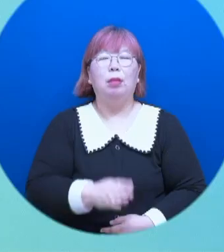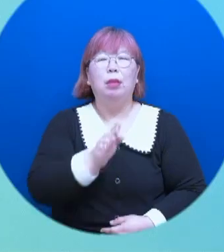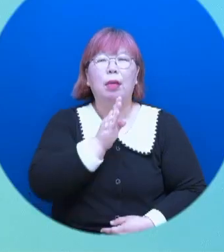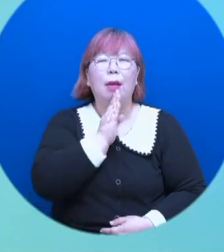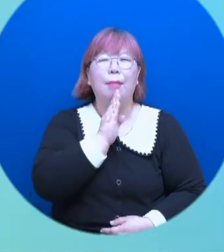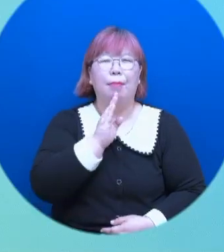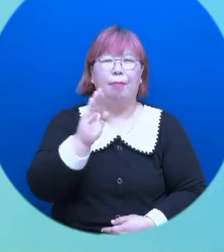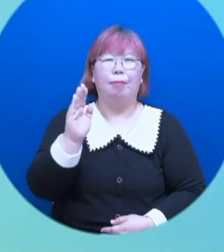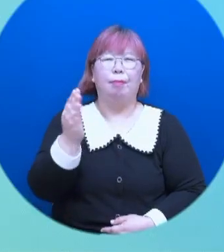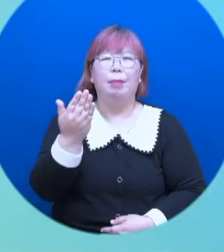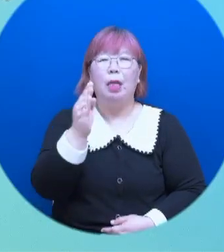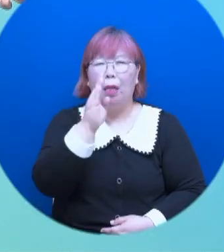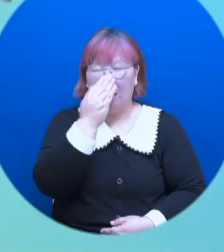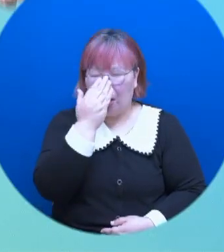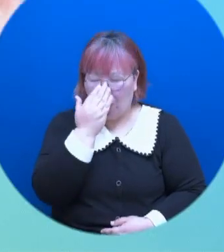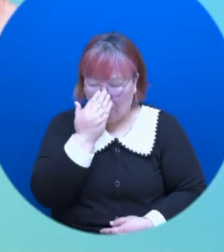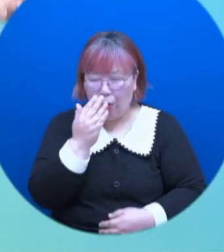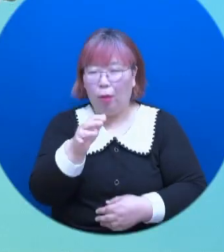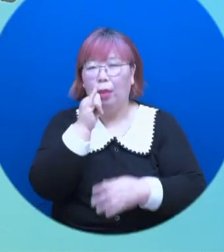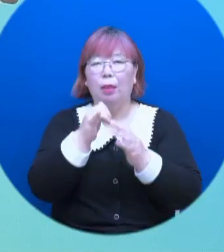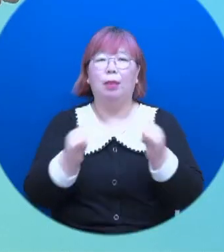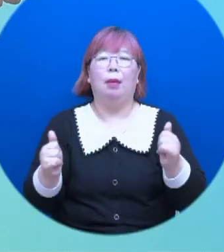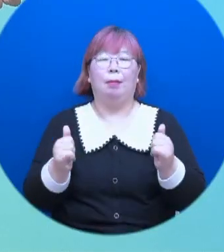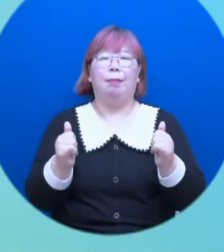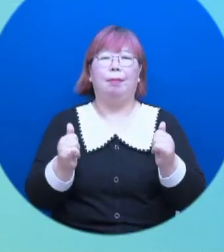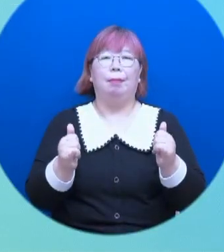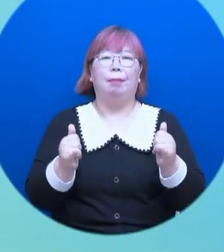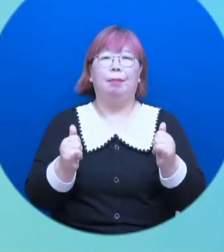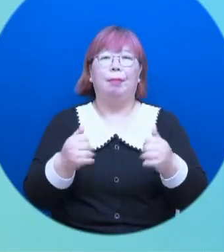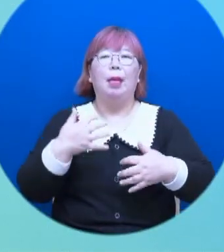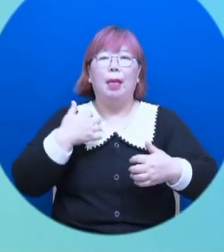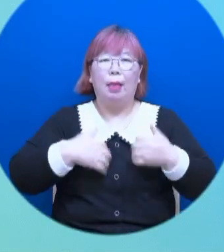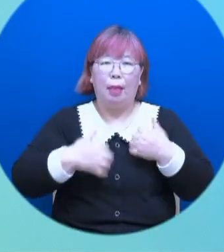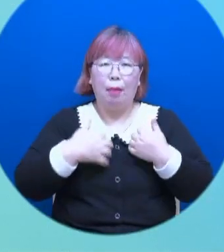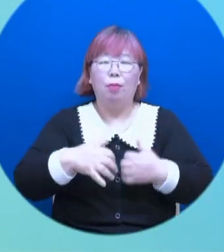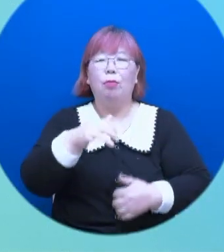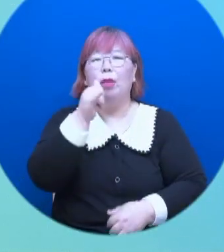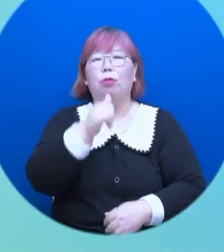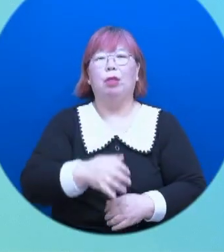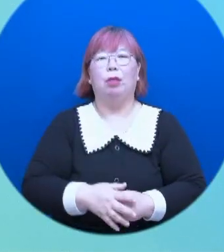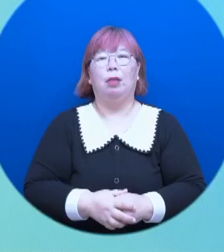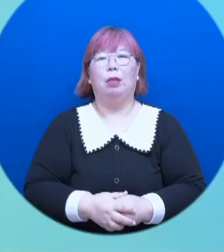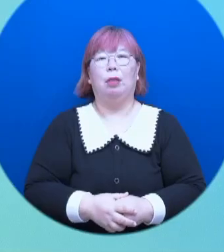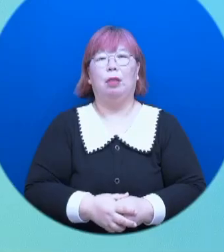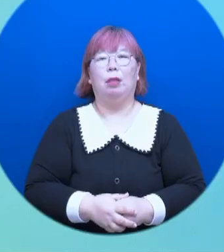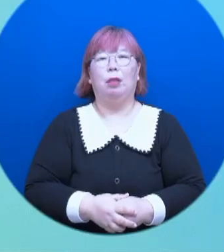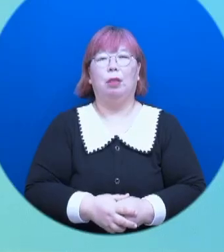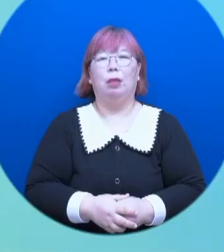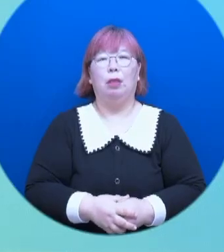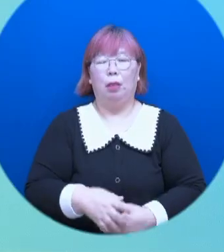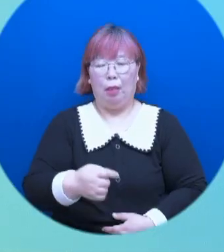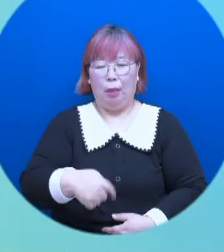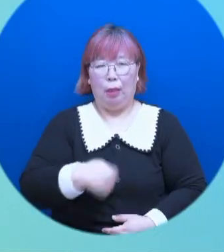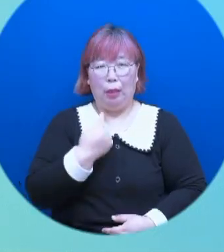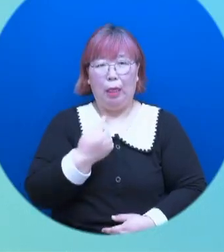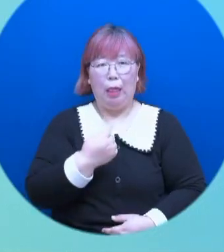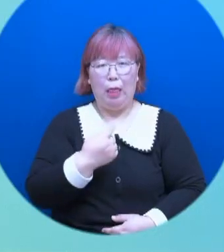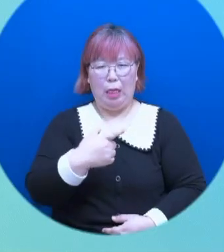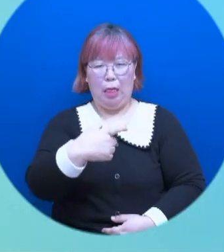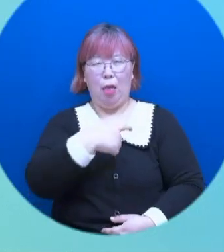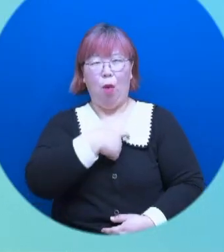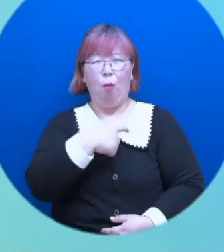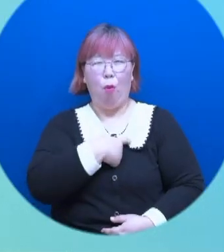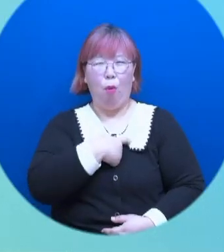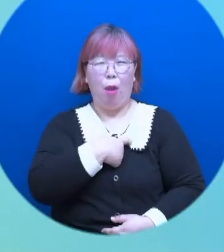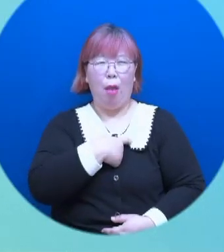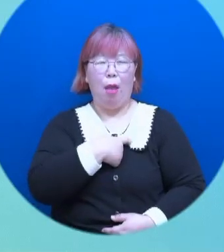참된 겸손이 있는 사람들의 삶에 기쁨이 있구나. 자기 혐오의 함정에